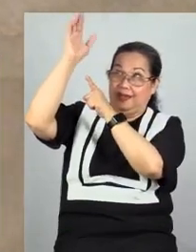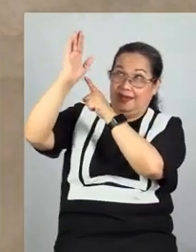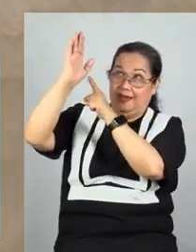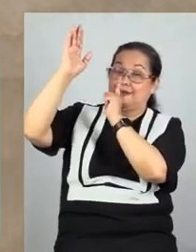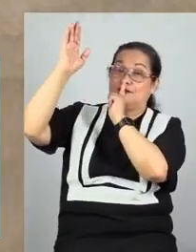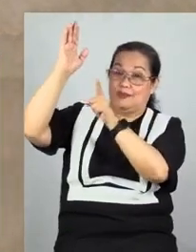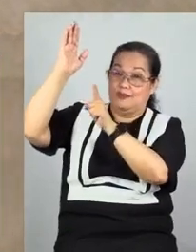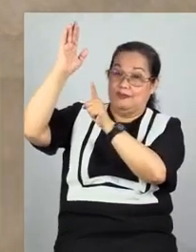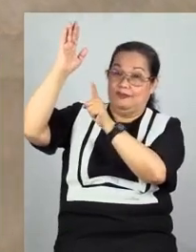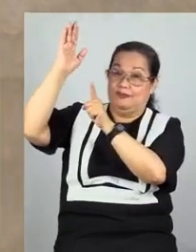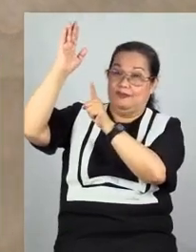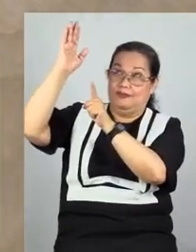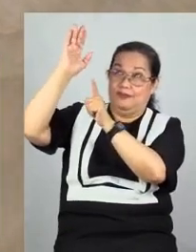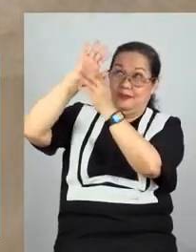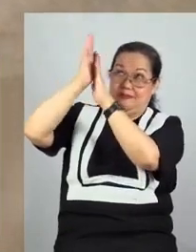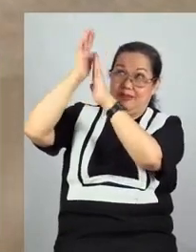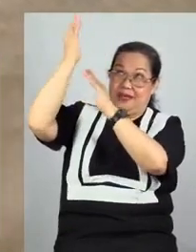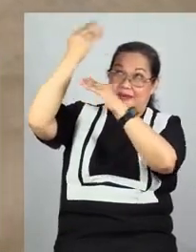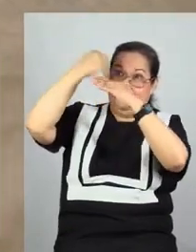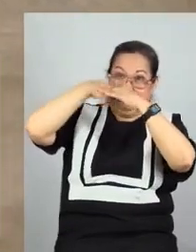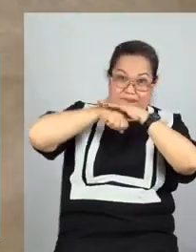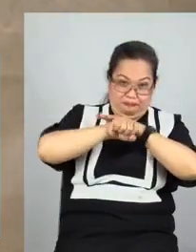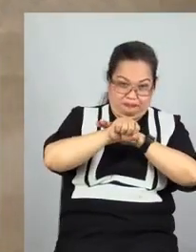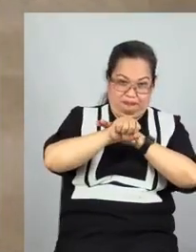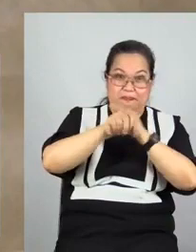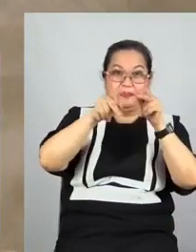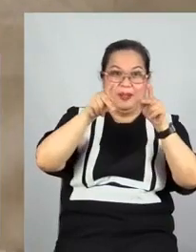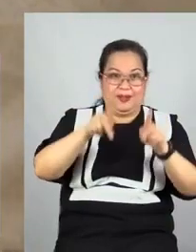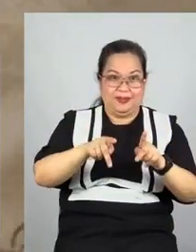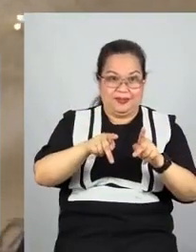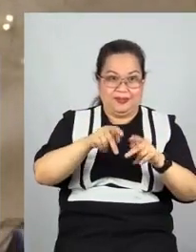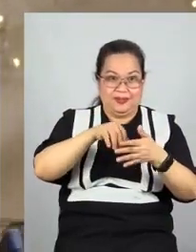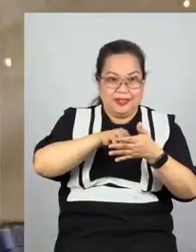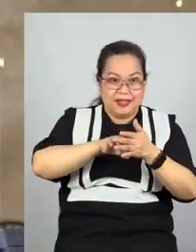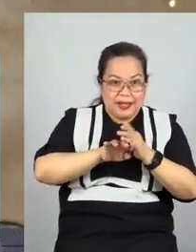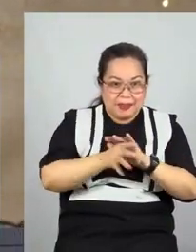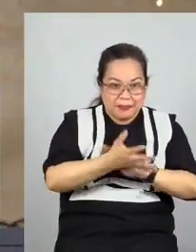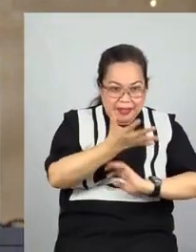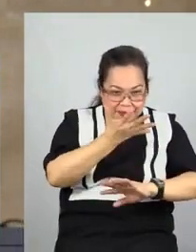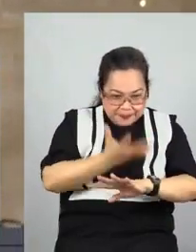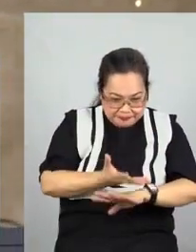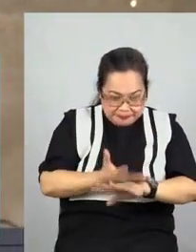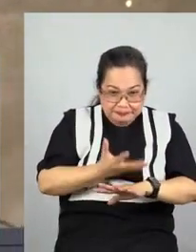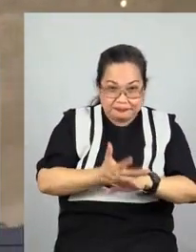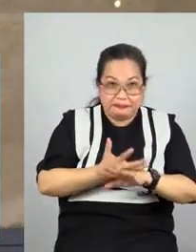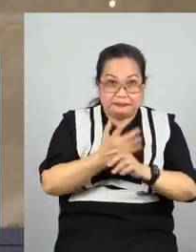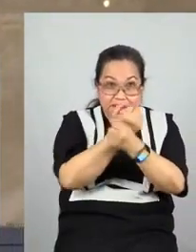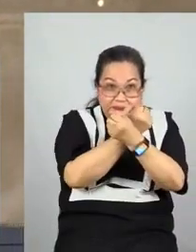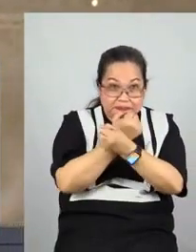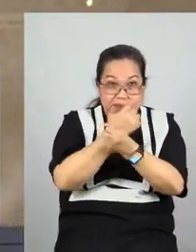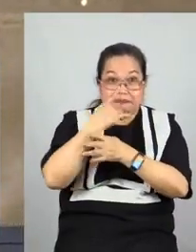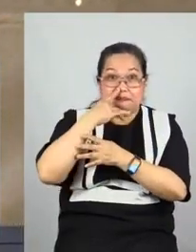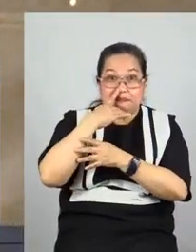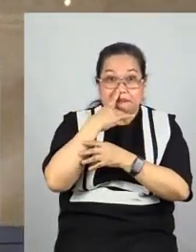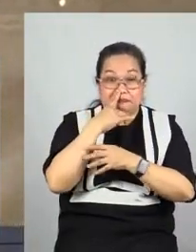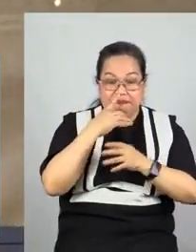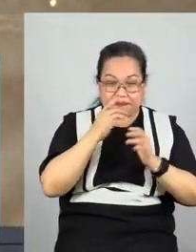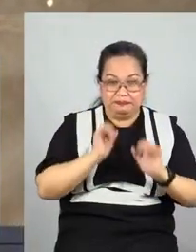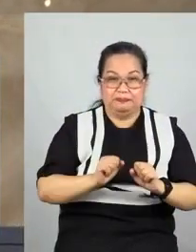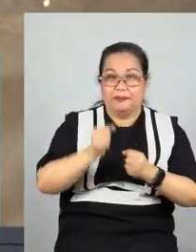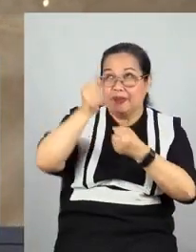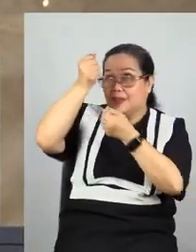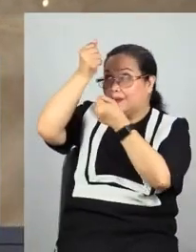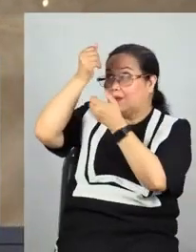Diyos. Naging totoong tao. Naging abang lingkod sa ngalipin. Sumunod